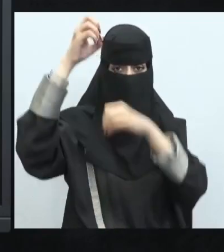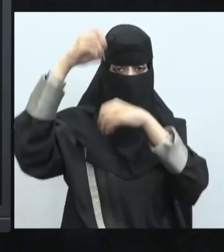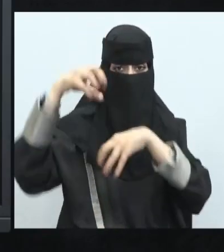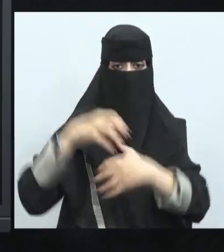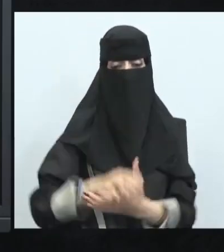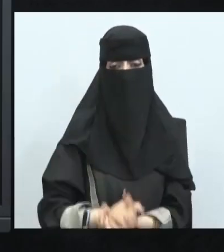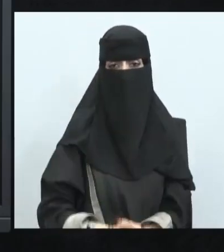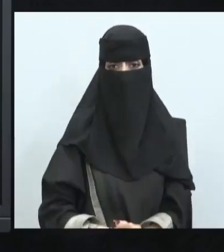الله وبركاته